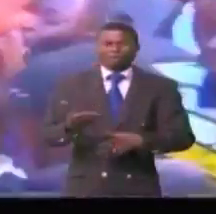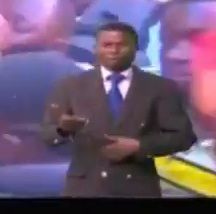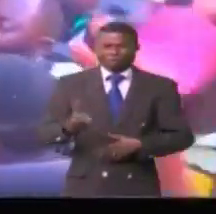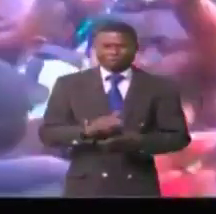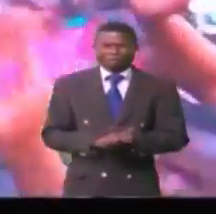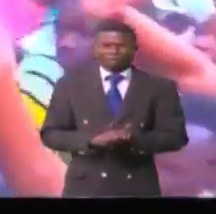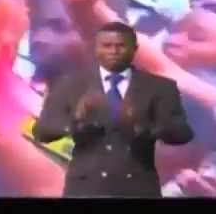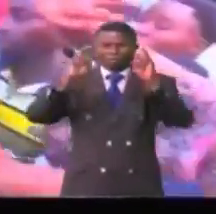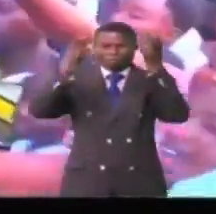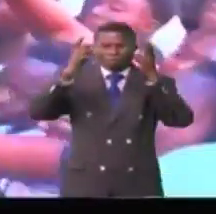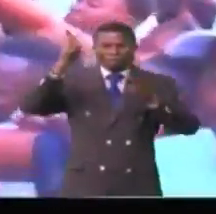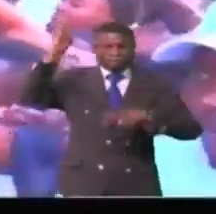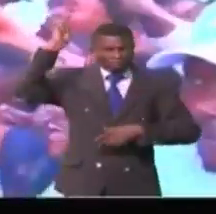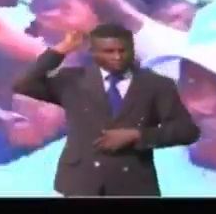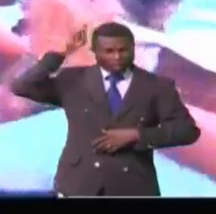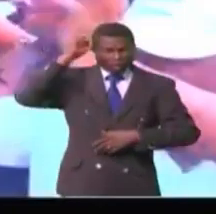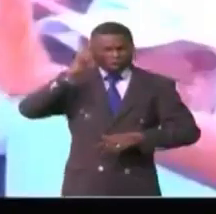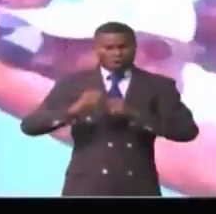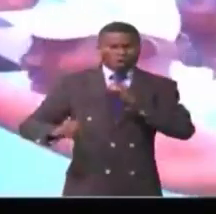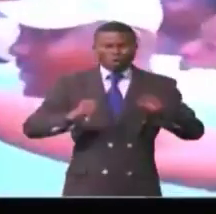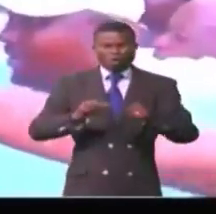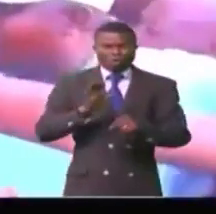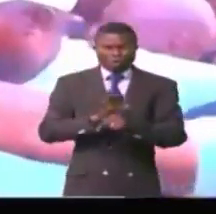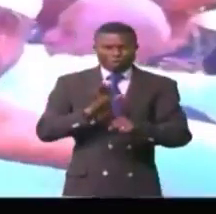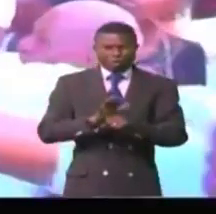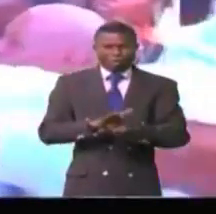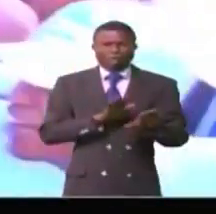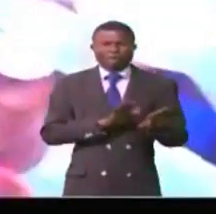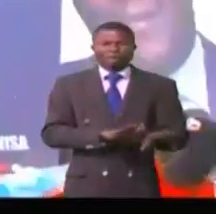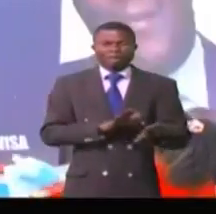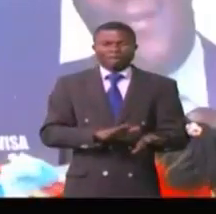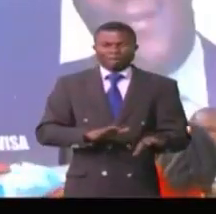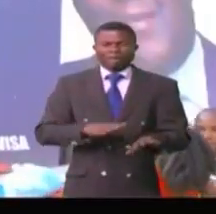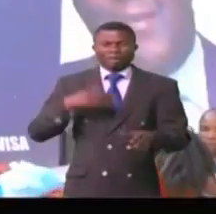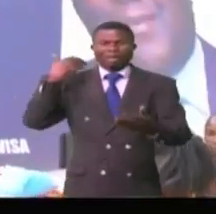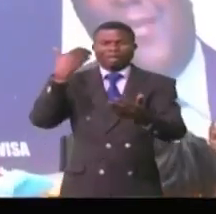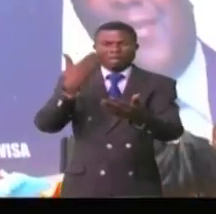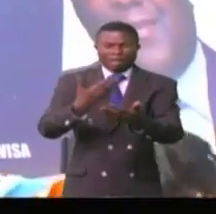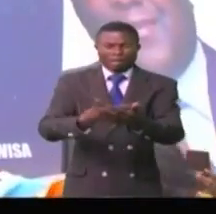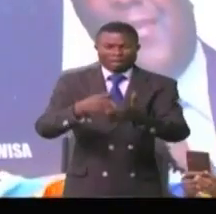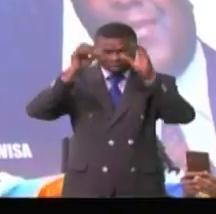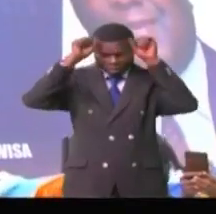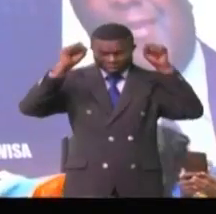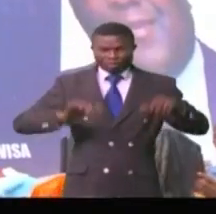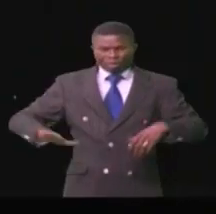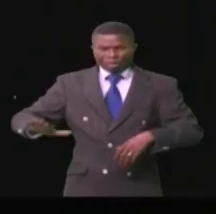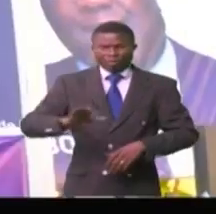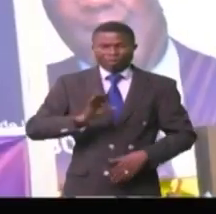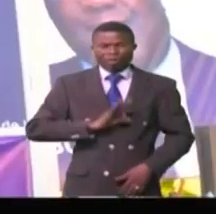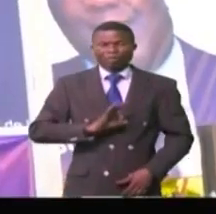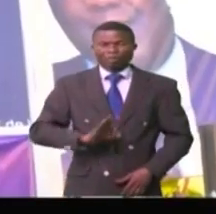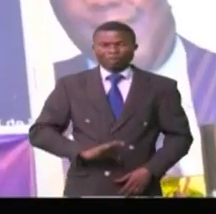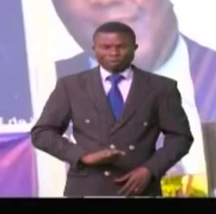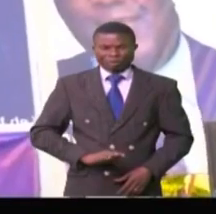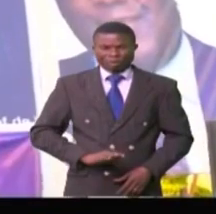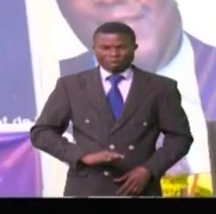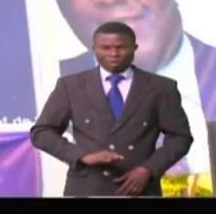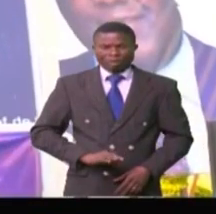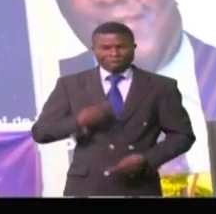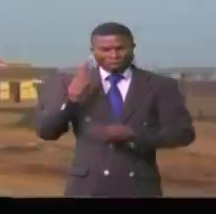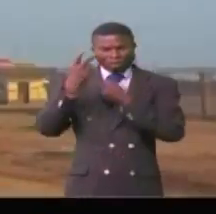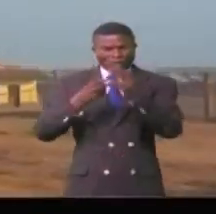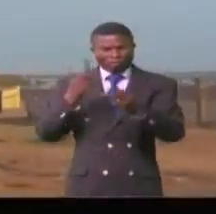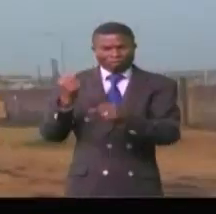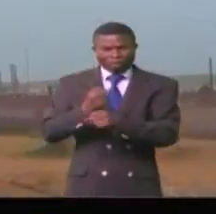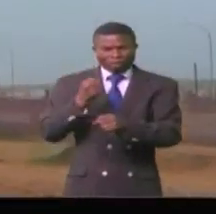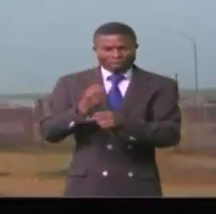C'est une ville de Kolwezi en ébullition qui vit dans l'attente de l'arrivée du président de la République, Félix Antoine Tshisekedi Tshilombo, qui effectue une visite de